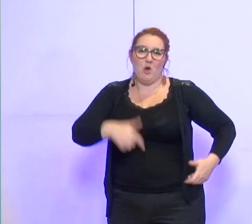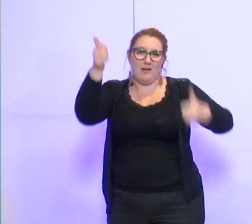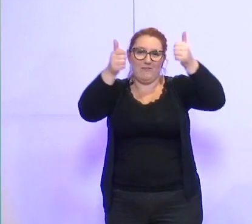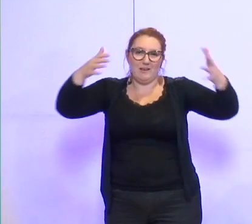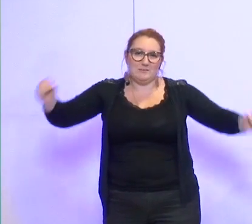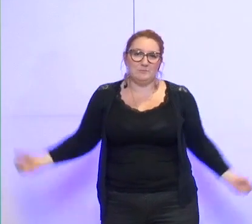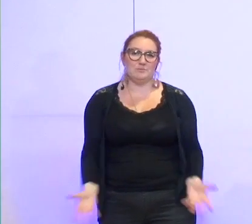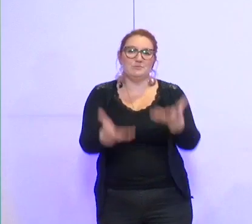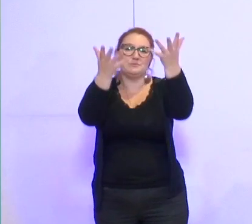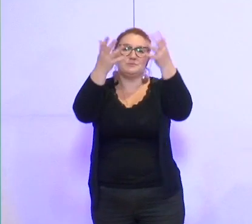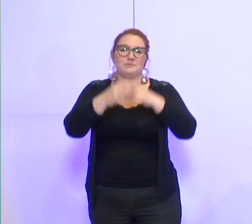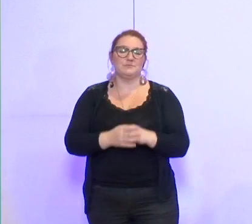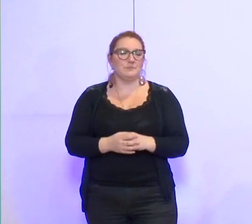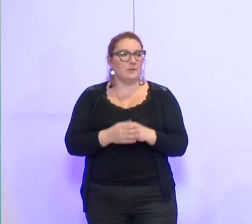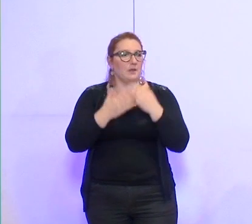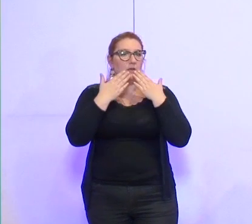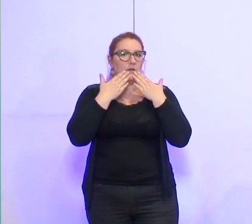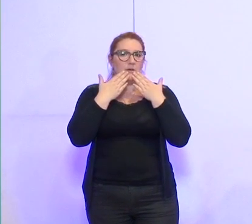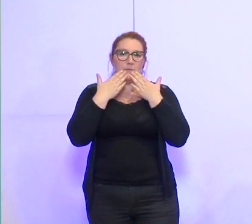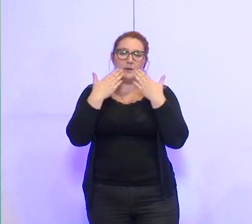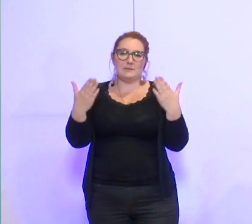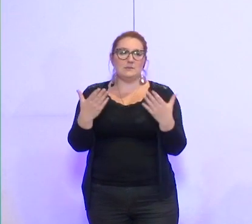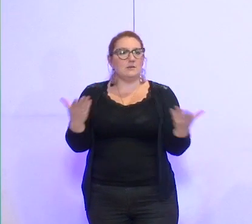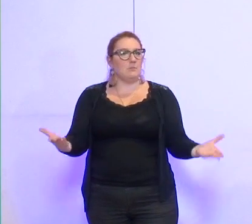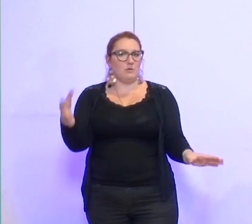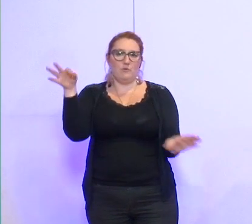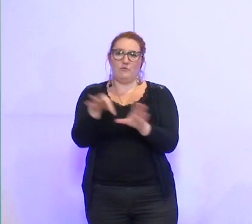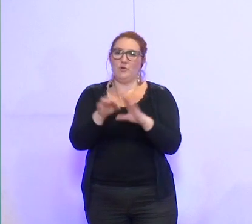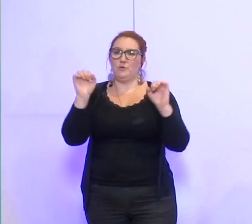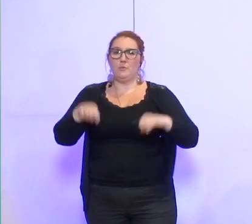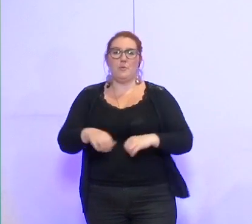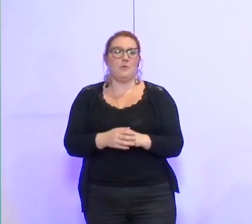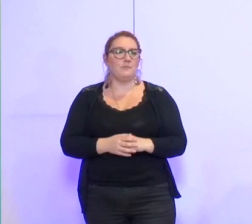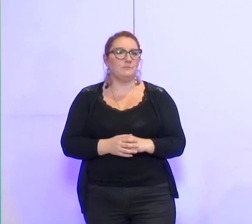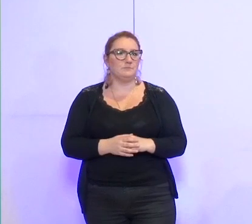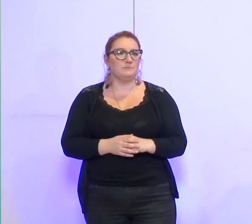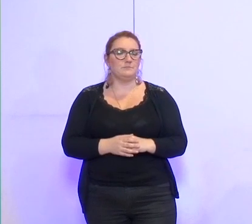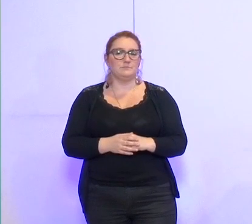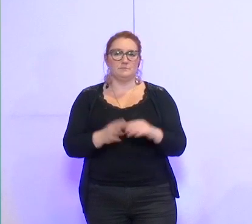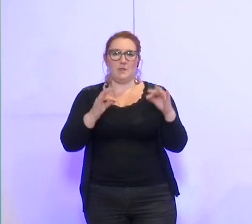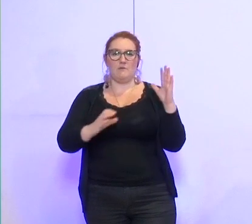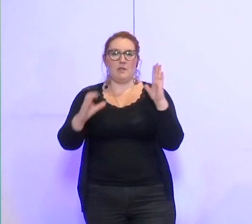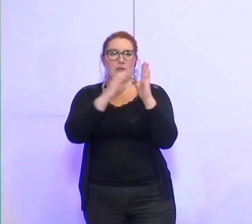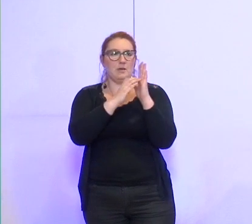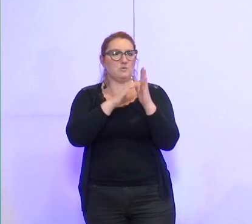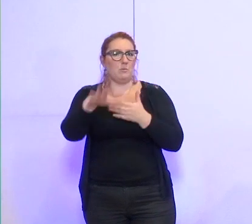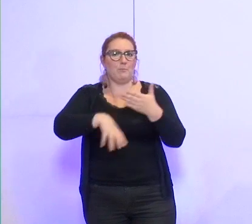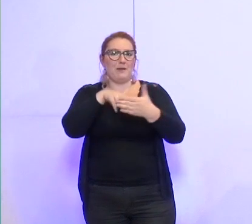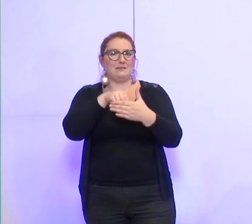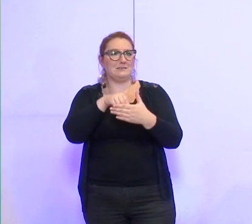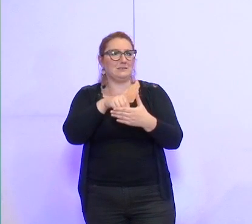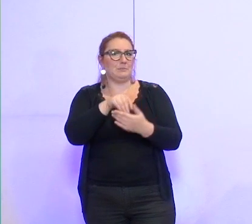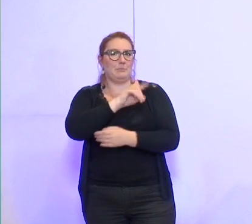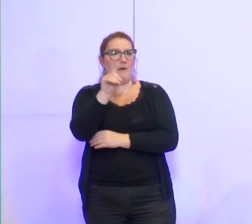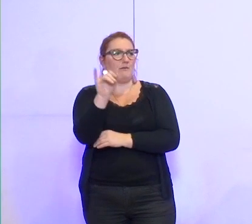Merci. Je pense que nous pouvons passer au vote. À propos de cette délibération, qui ne participe pas au